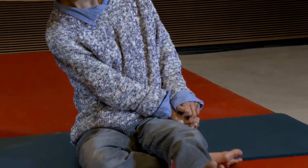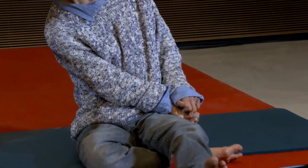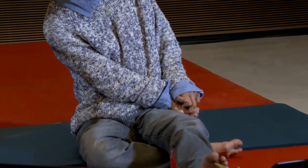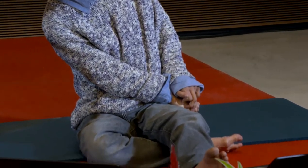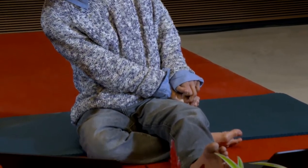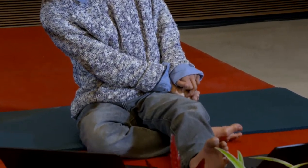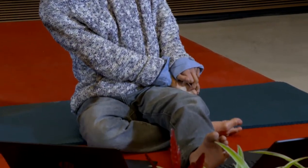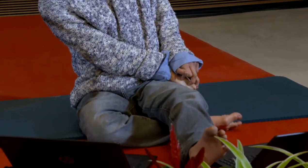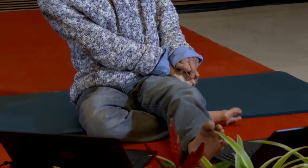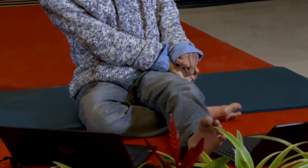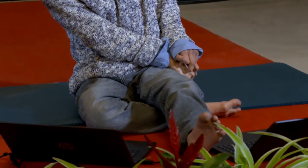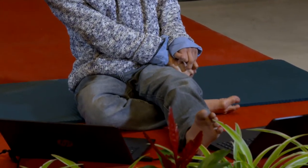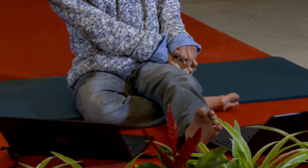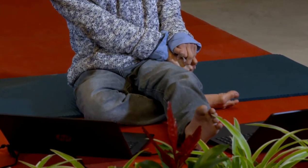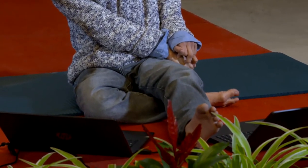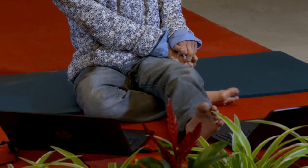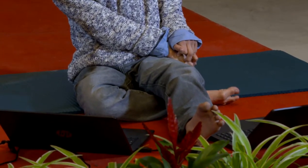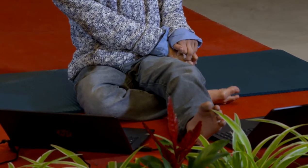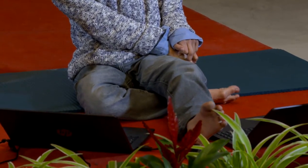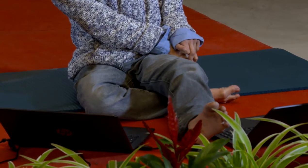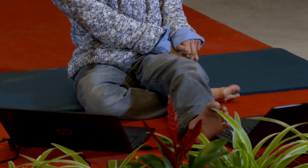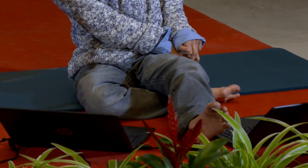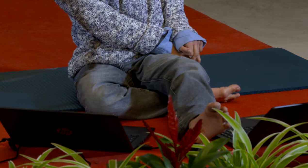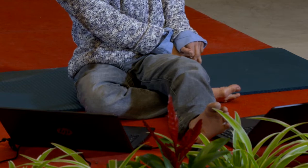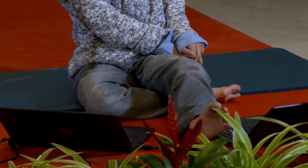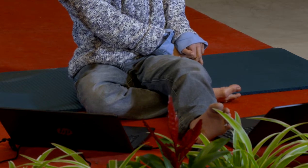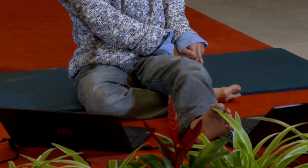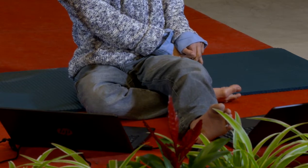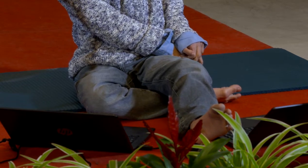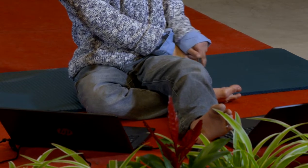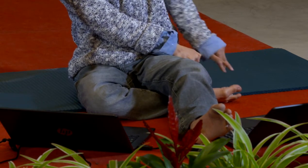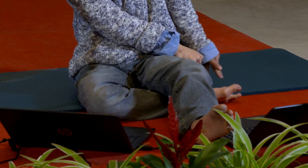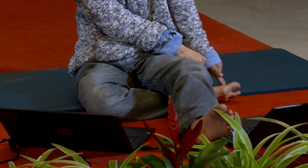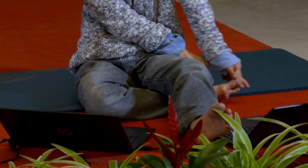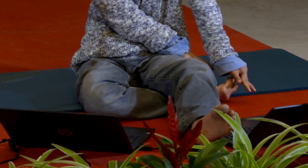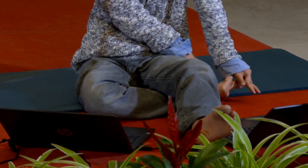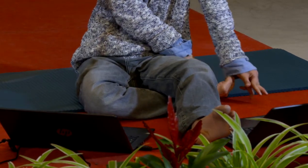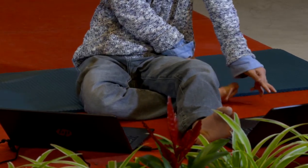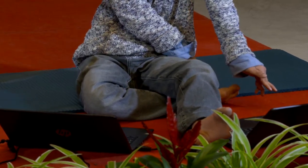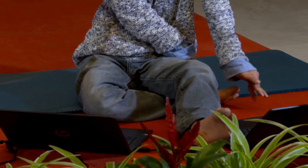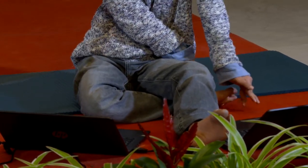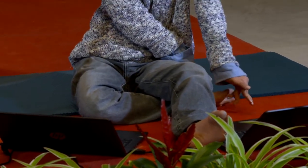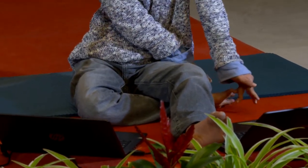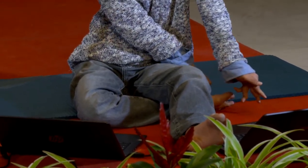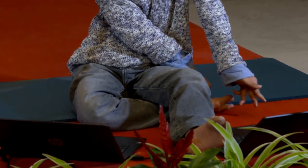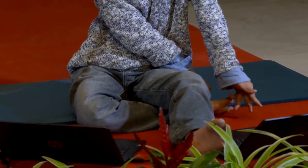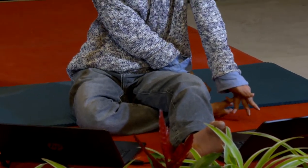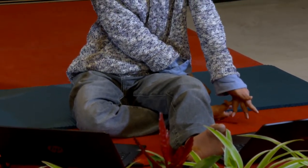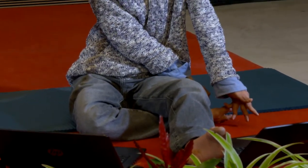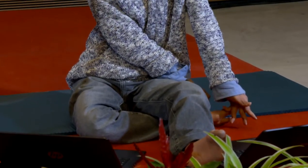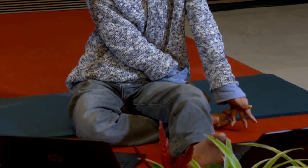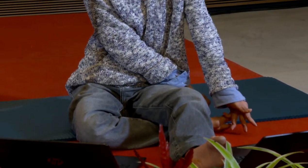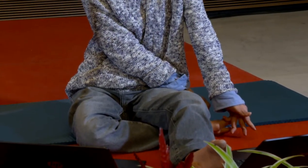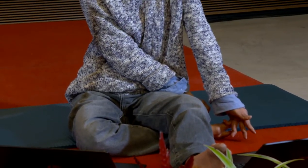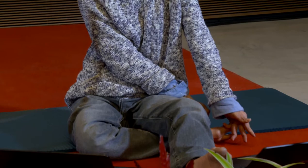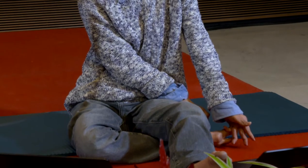handicapé, et encore moins comme artiste ayant un corps handicapé, j'ai pu constater que la culture des valides nous spoliait, nous